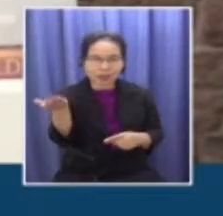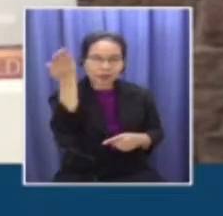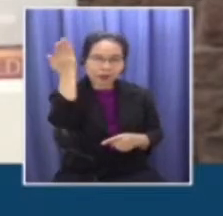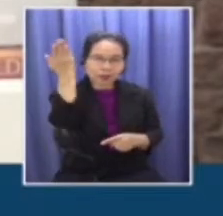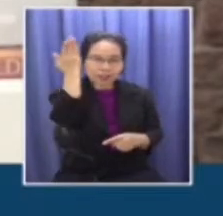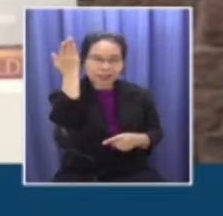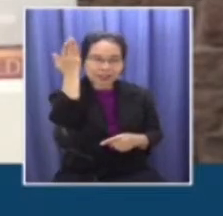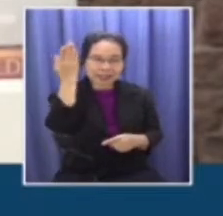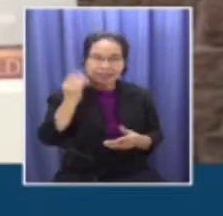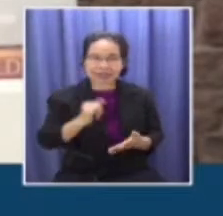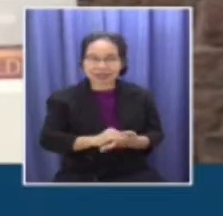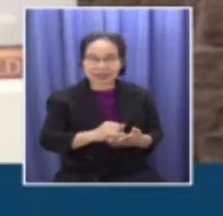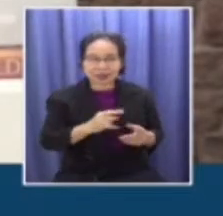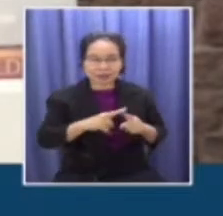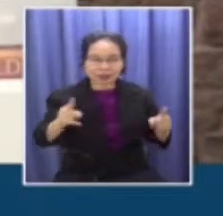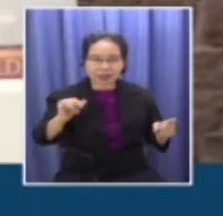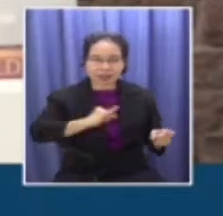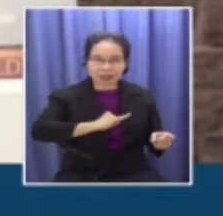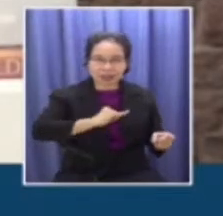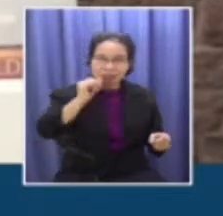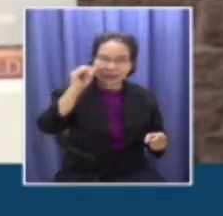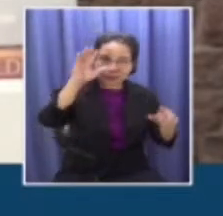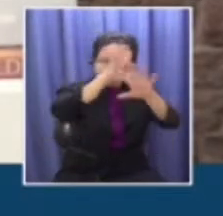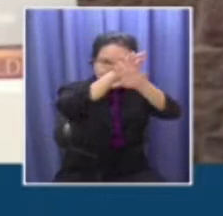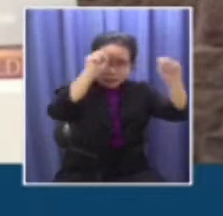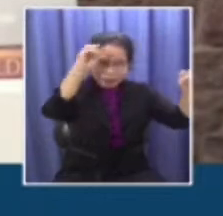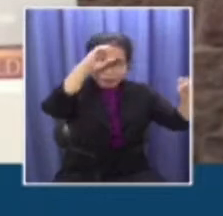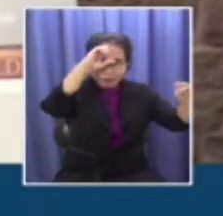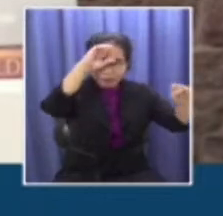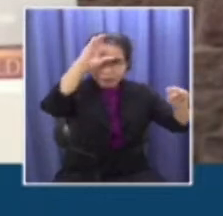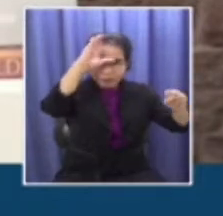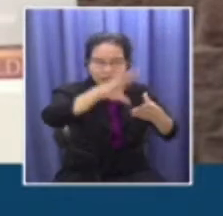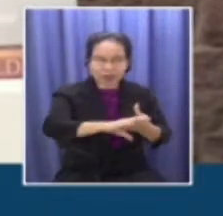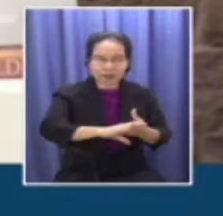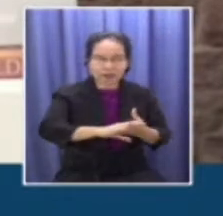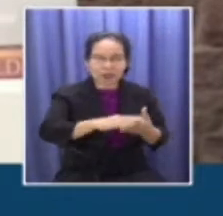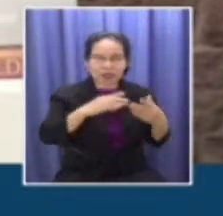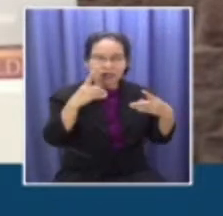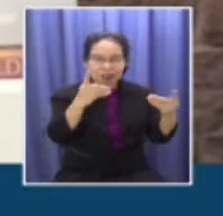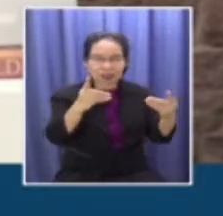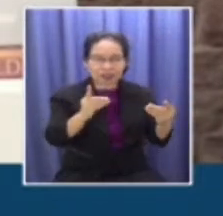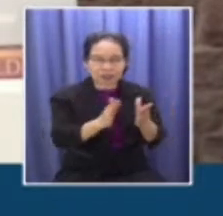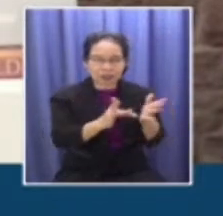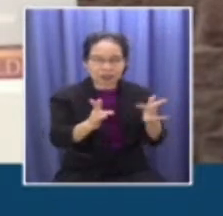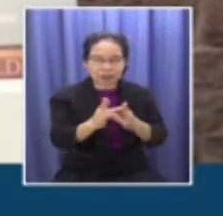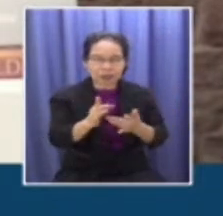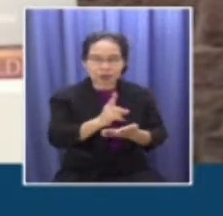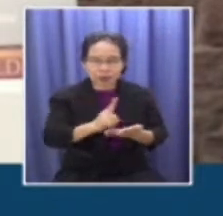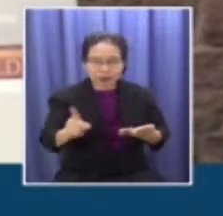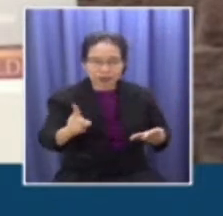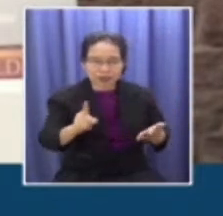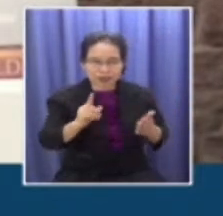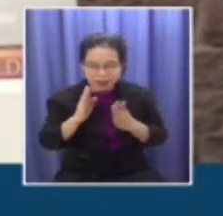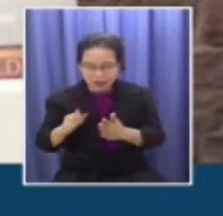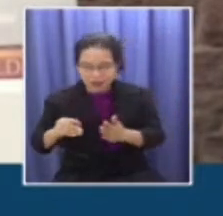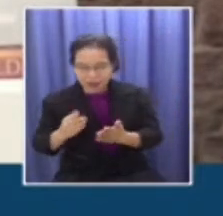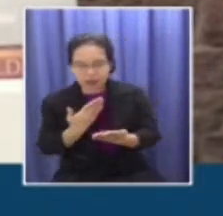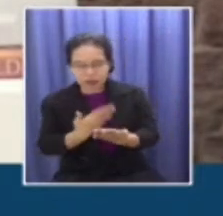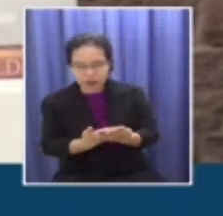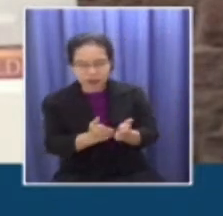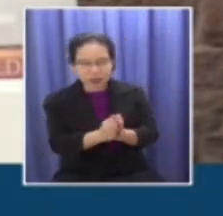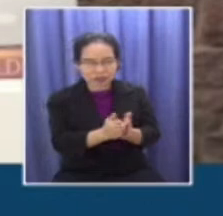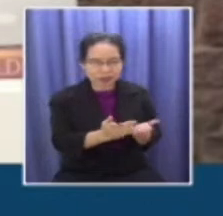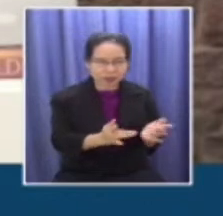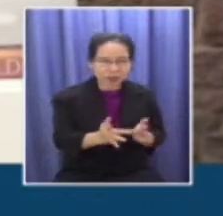esi wɔ sɛ ɛda yɛ frɛ no Twerɛ Kronkron afahyɛ Filipia ma mu yɛdi Twerɛ Kronkron afahyɛ saa da no yɛkyɛ